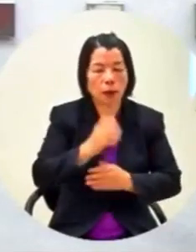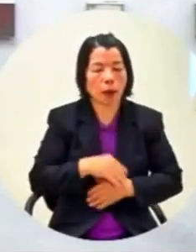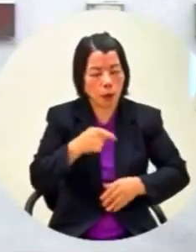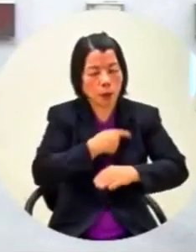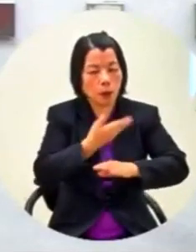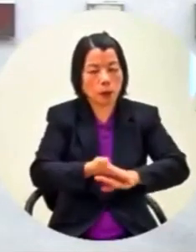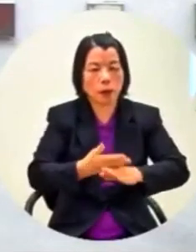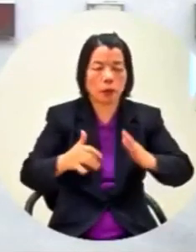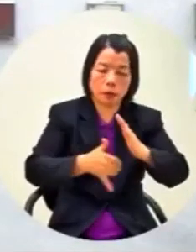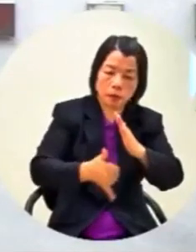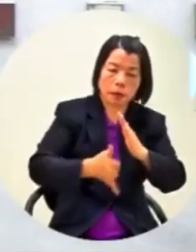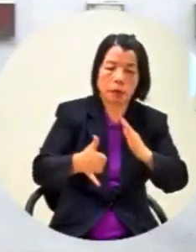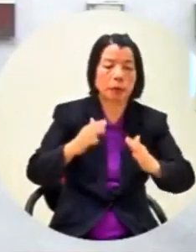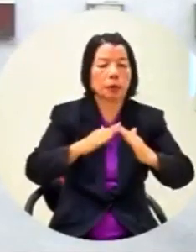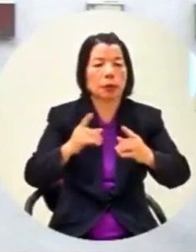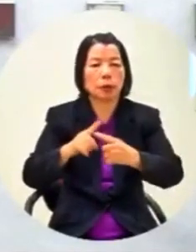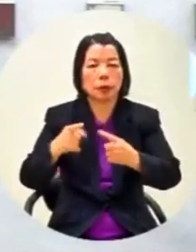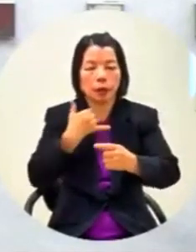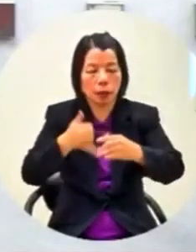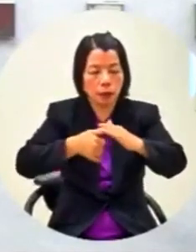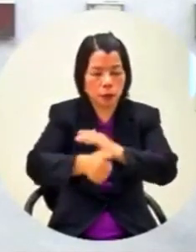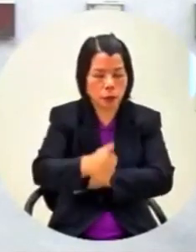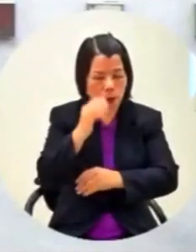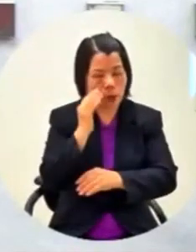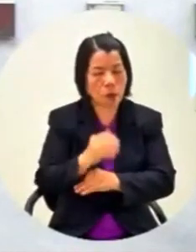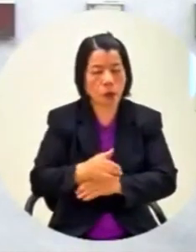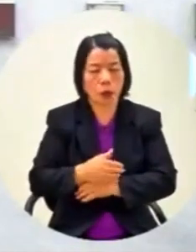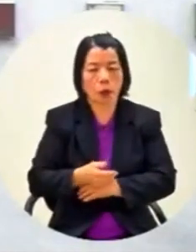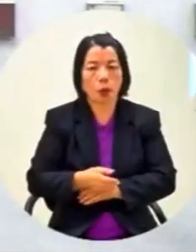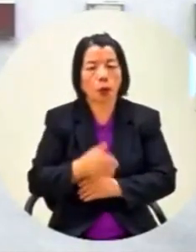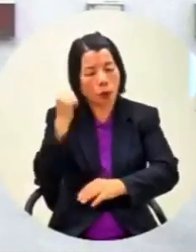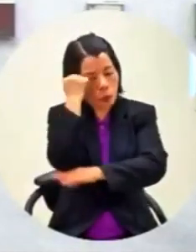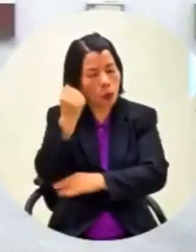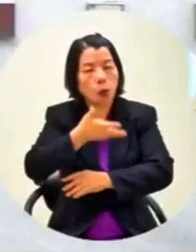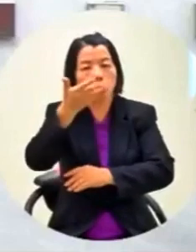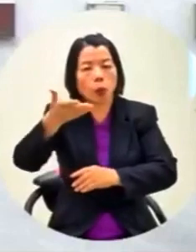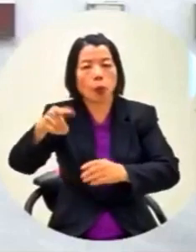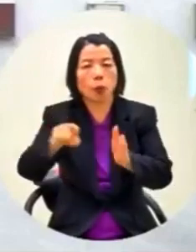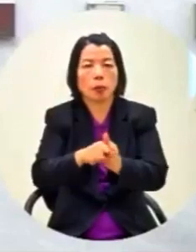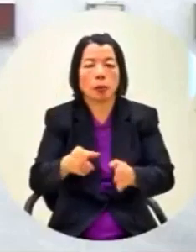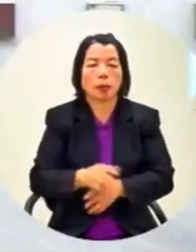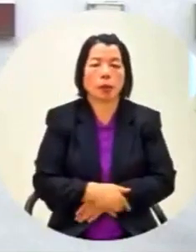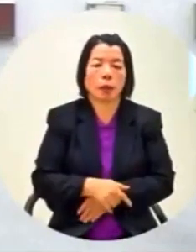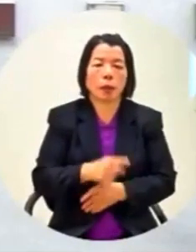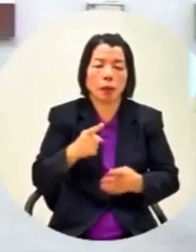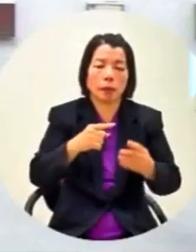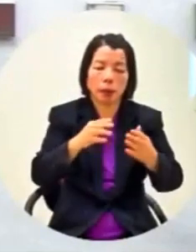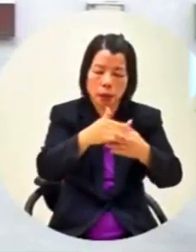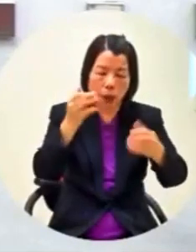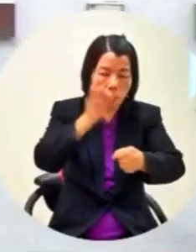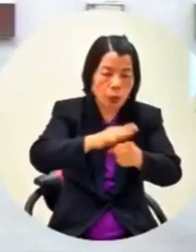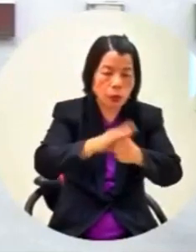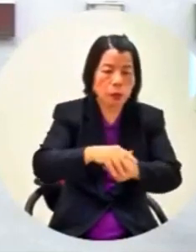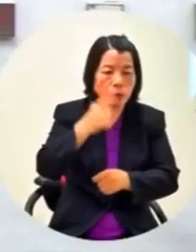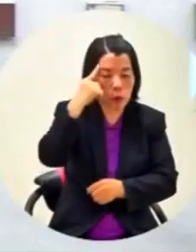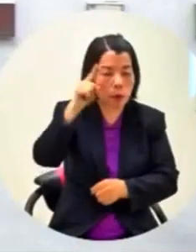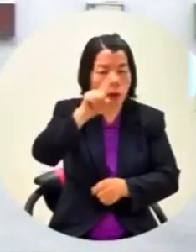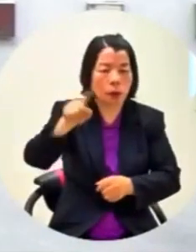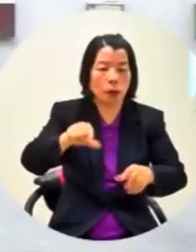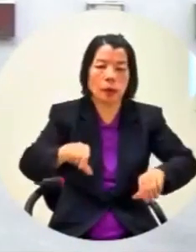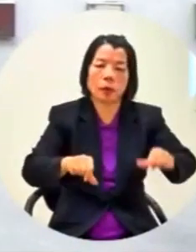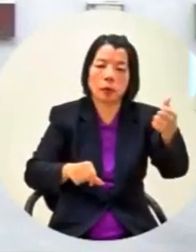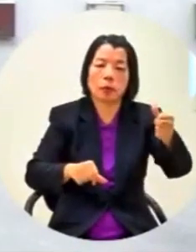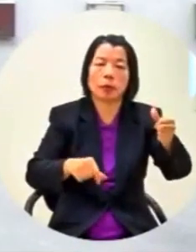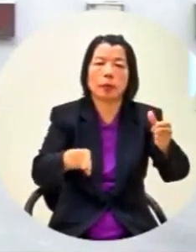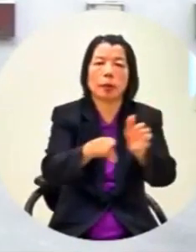人可以安心的入住旅馆，以1户1天补助500元，住宿14天，每一户上